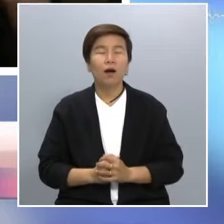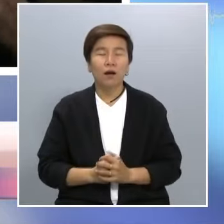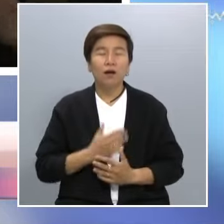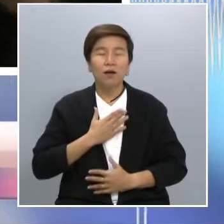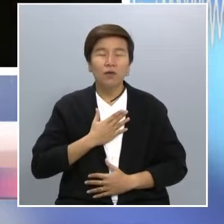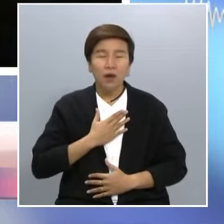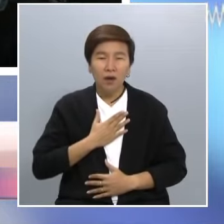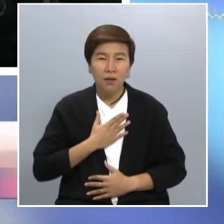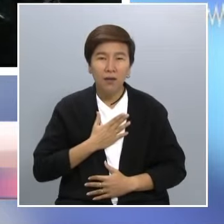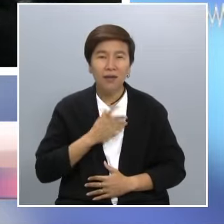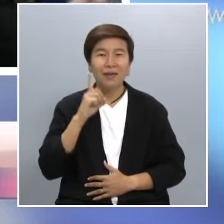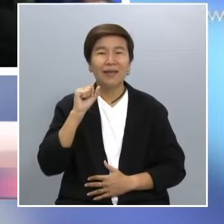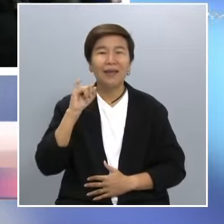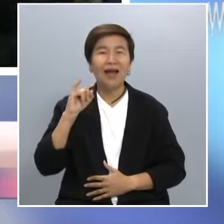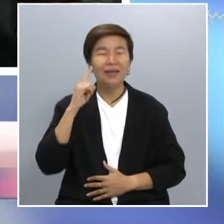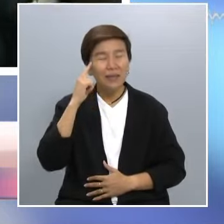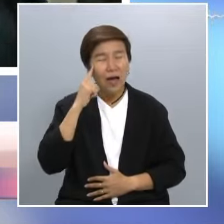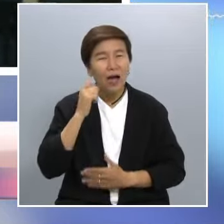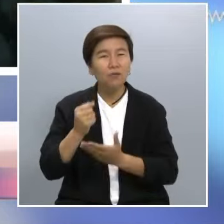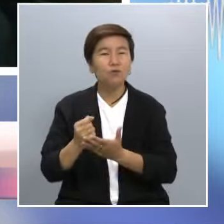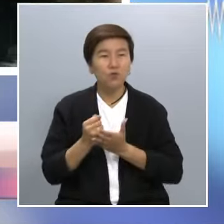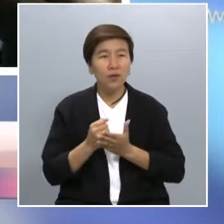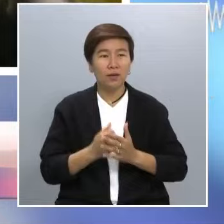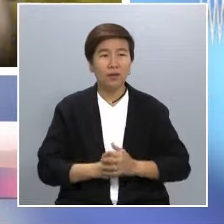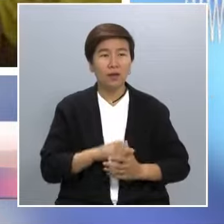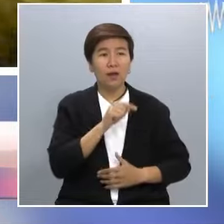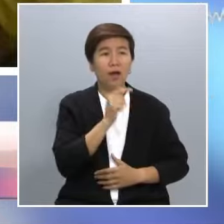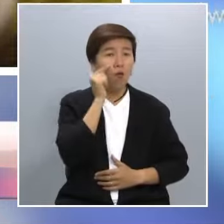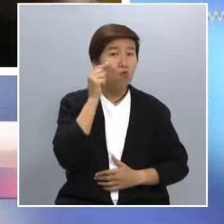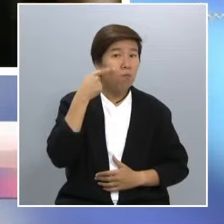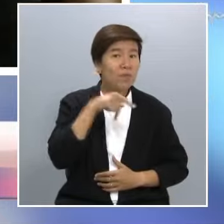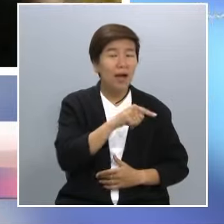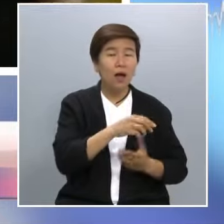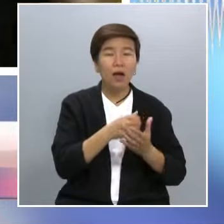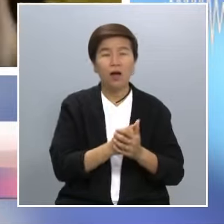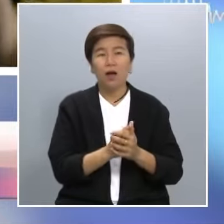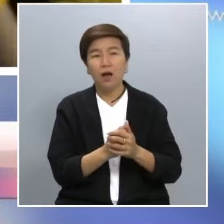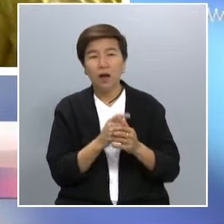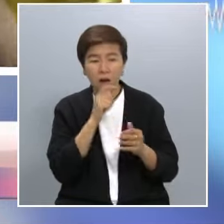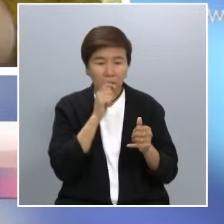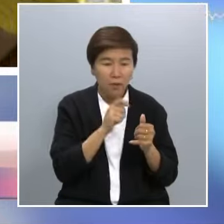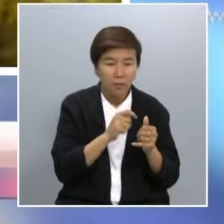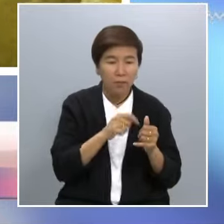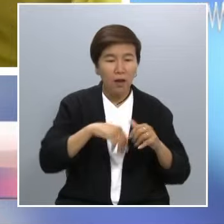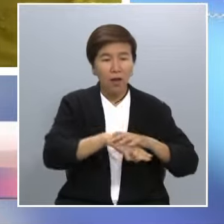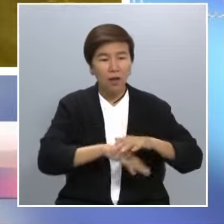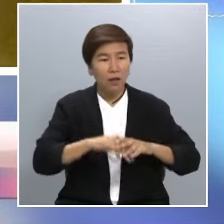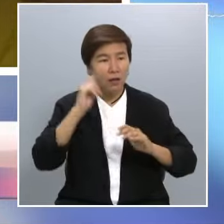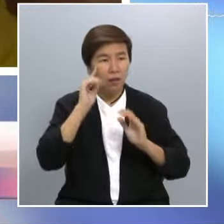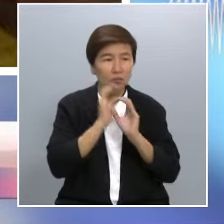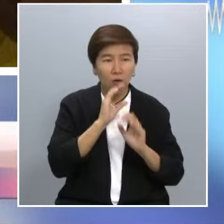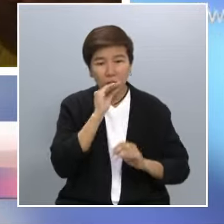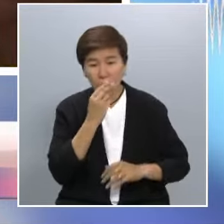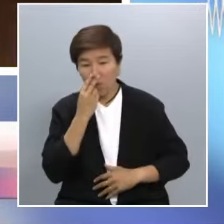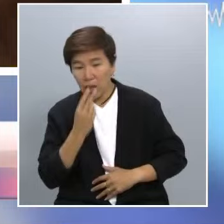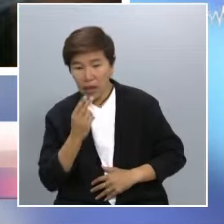อยค่ะเพราะว่ากลัวแกให้แบบให้การตอนนั้นเป็นอย่างนั้นแล้วก็ให้การตอนนี้เป็นอย่างนี้อะไรอย่างเงี้ยกลัวแกจะสับสนนะคะก